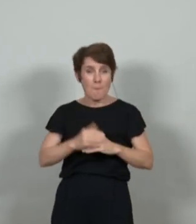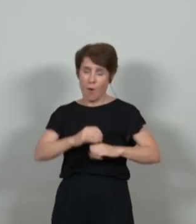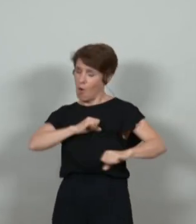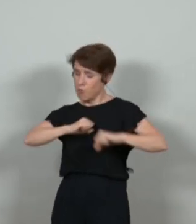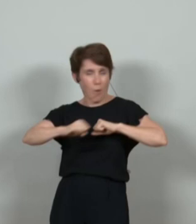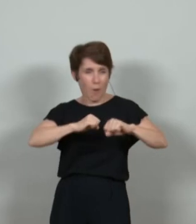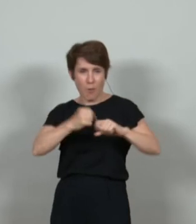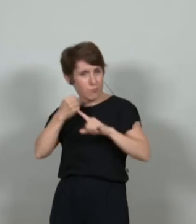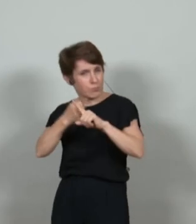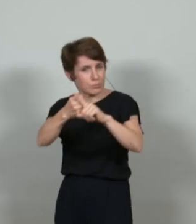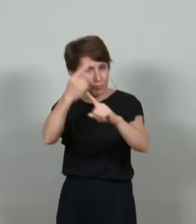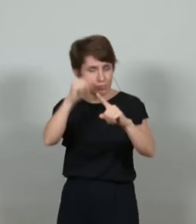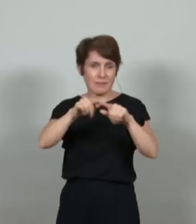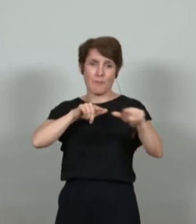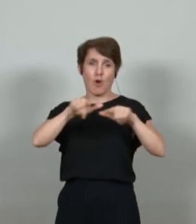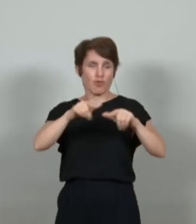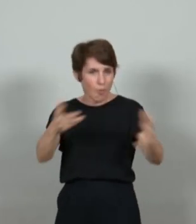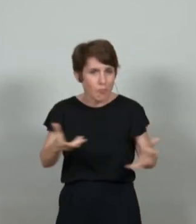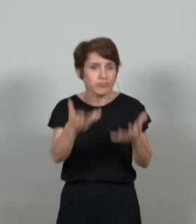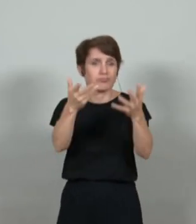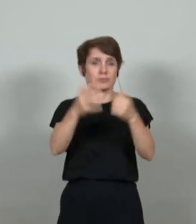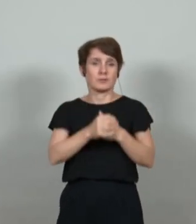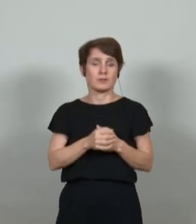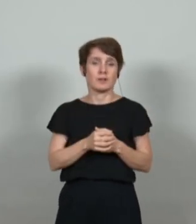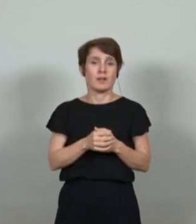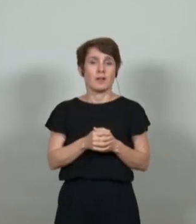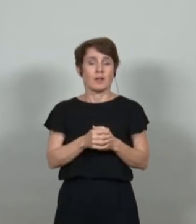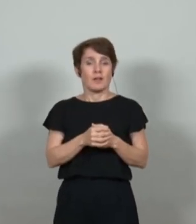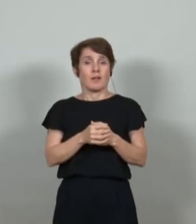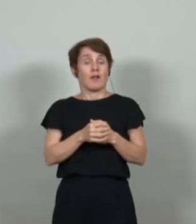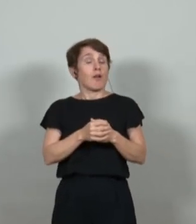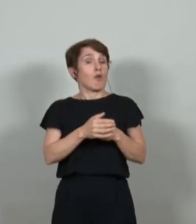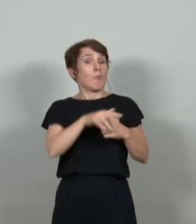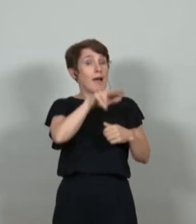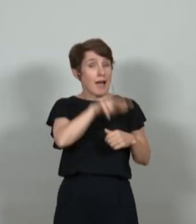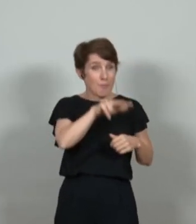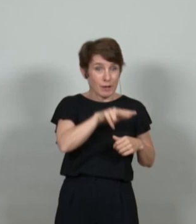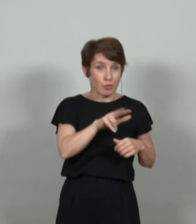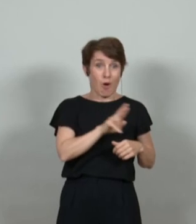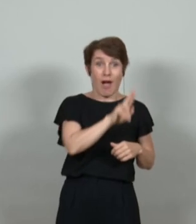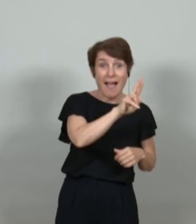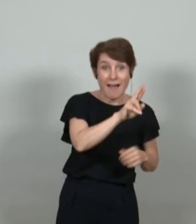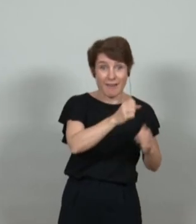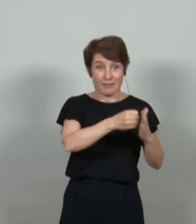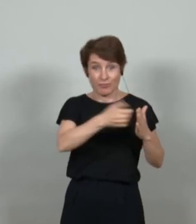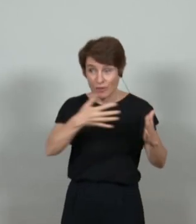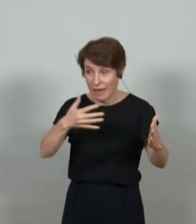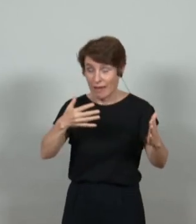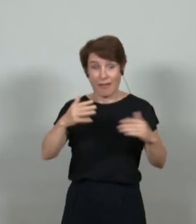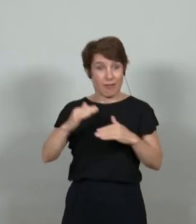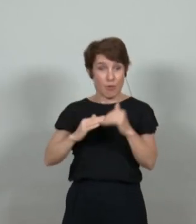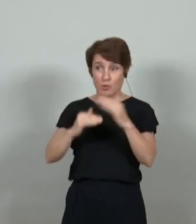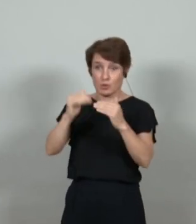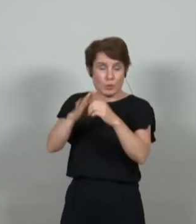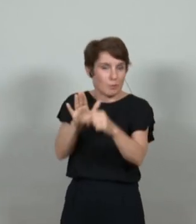pour répondre à la crise de l'offre rareté et cherté donc du foncier constructible illimité insuffisante